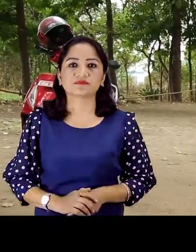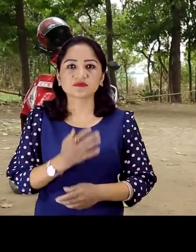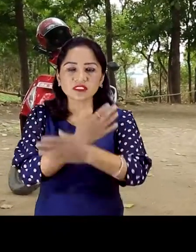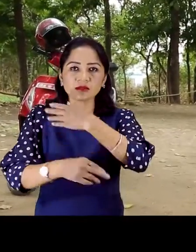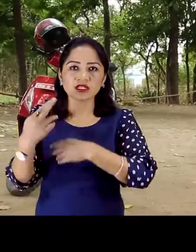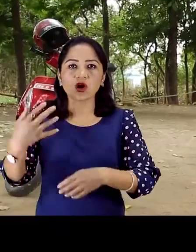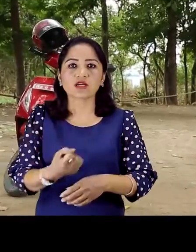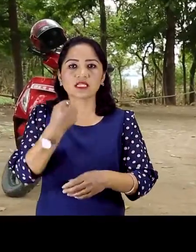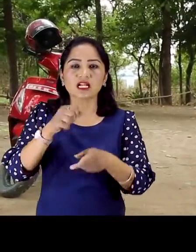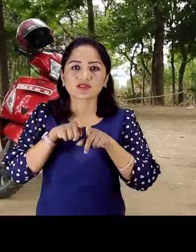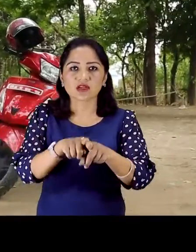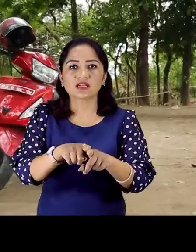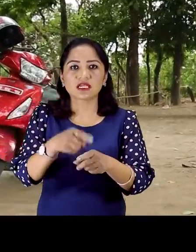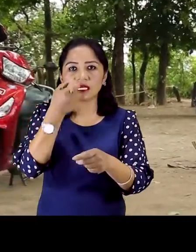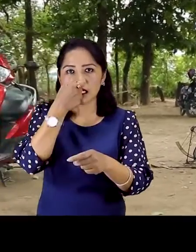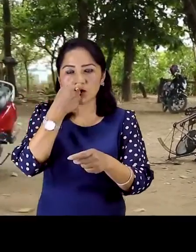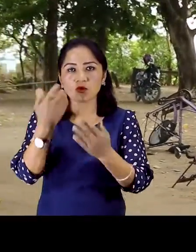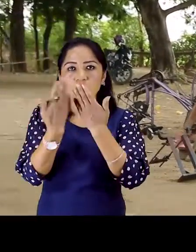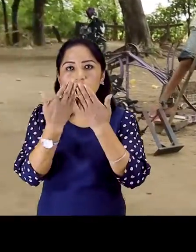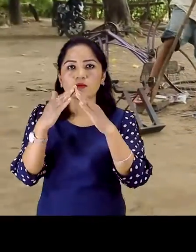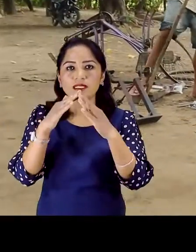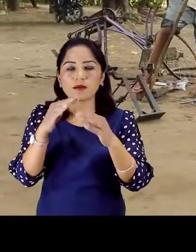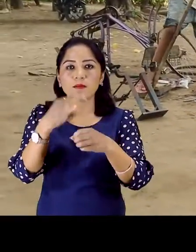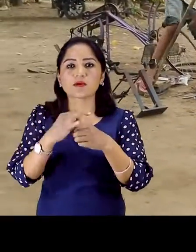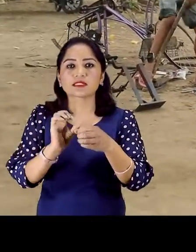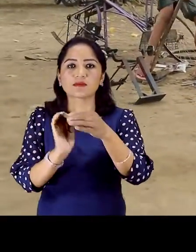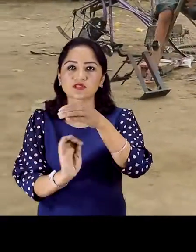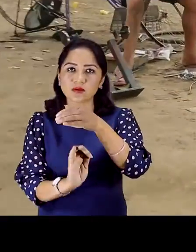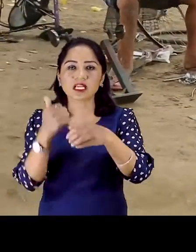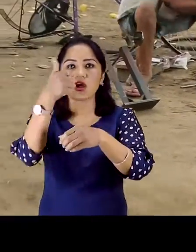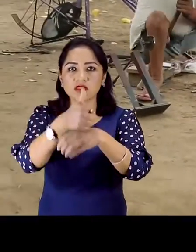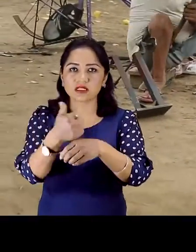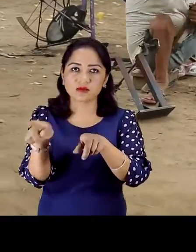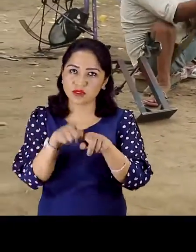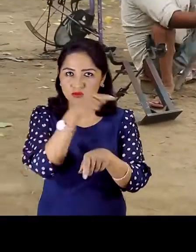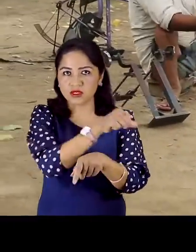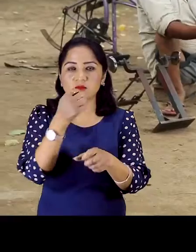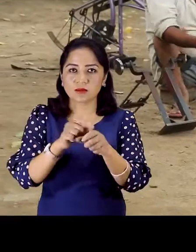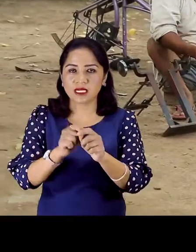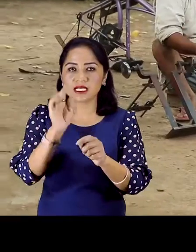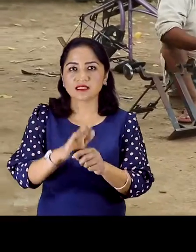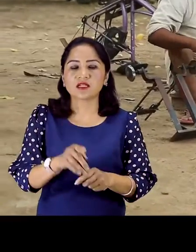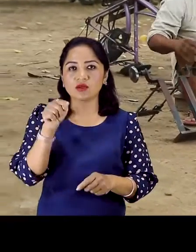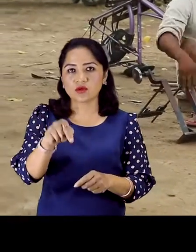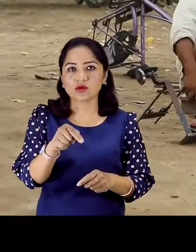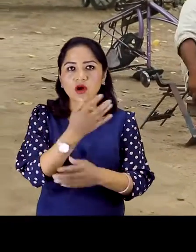अपांगाता अधिकार संगसंगाई गाउको विध्याले मा ब्यवस्तापन समीत का अधक से समेत बने काचनोनी